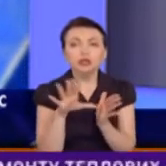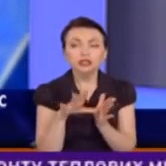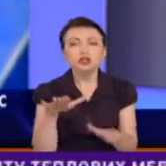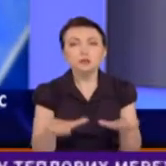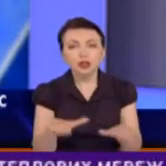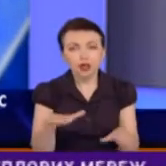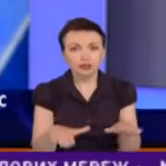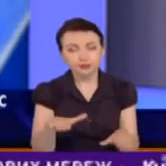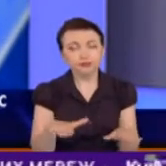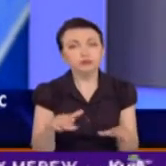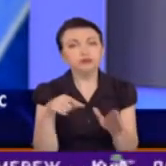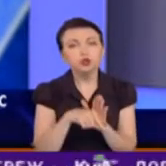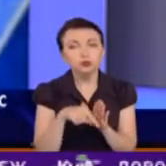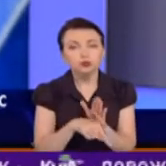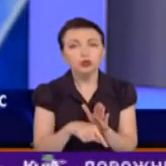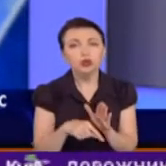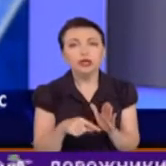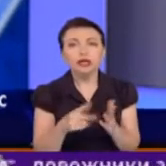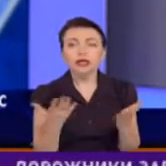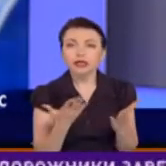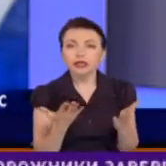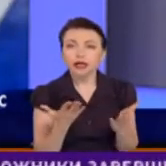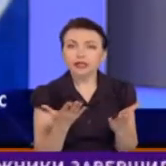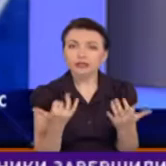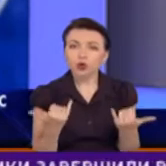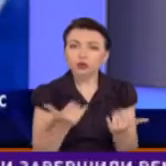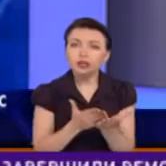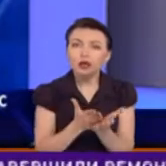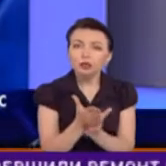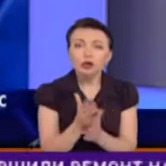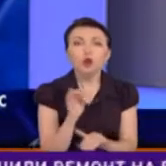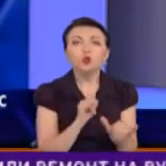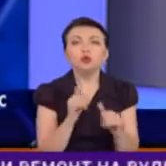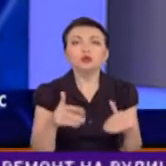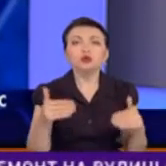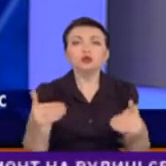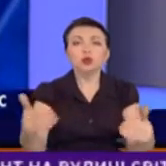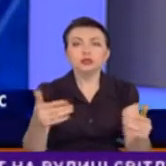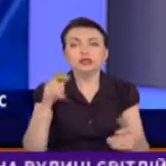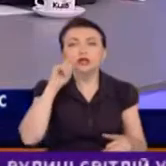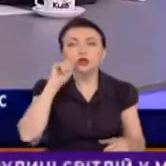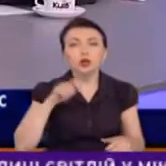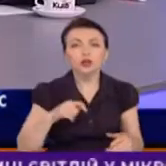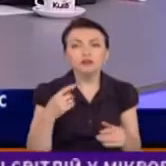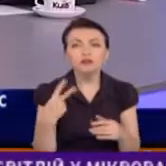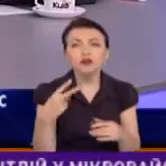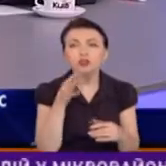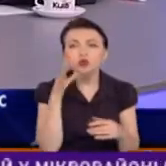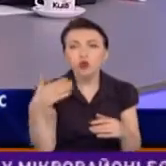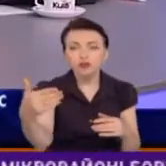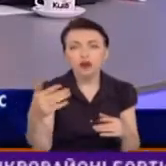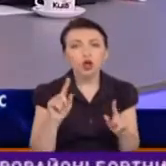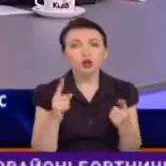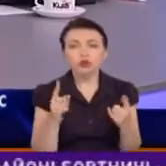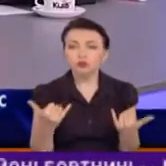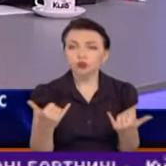баланс. Тобто, який сьогодні напрямок, куди буде рухатися країна в майбутні 20 років? Якщо ми зараз